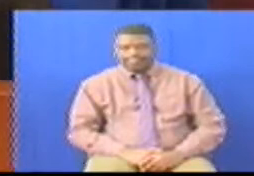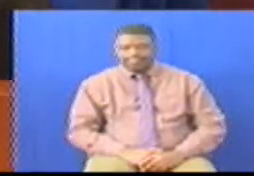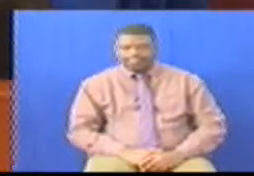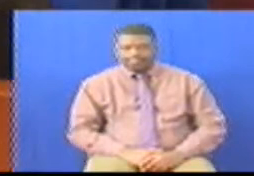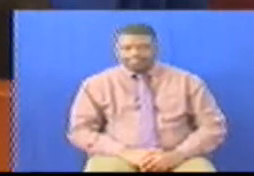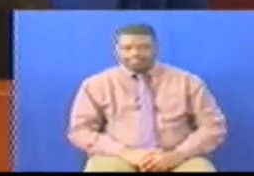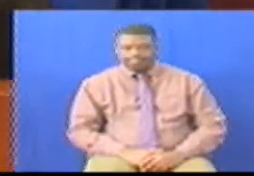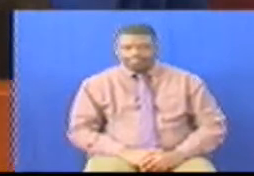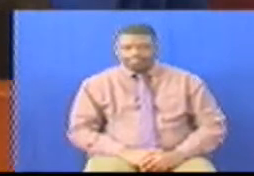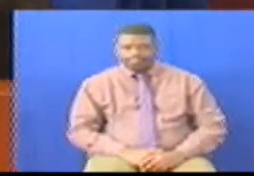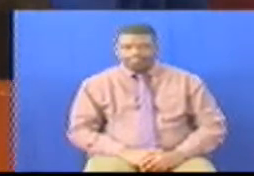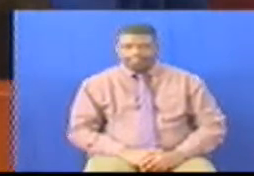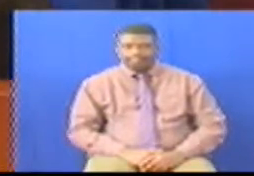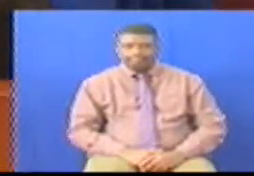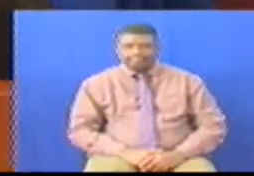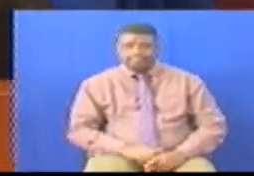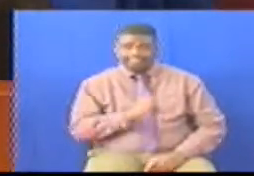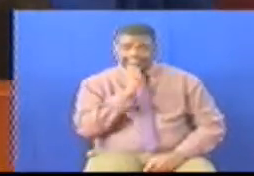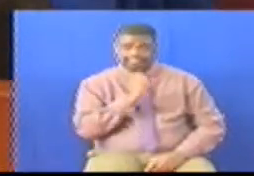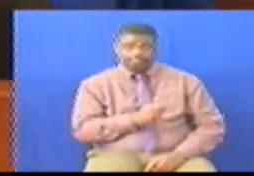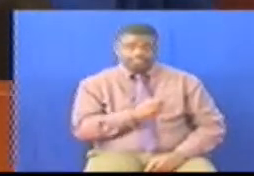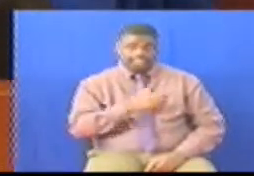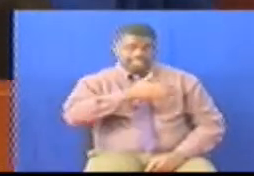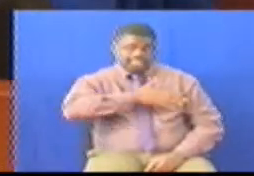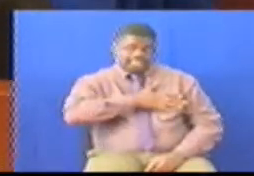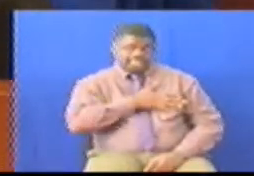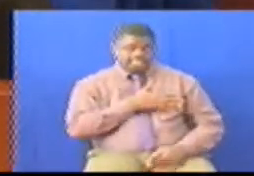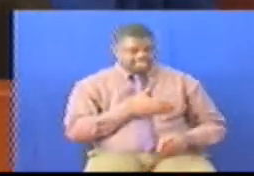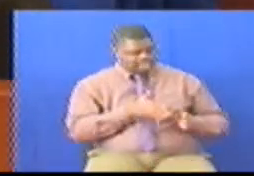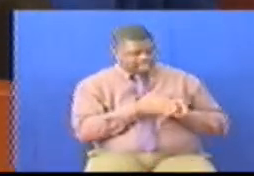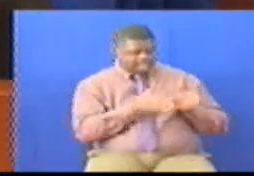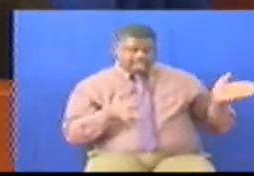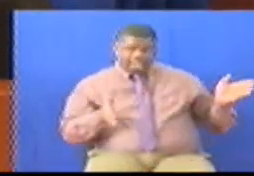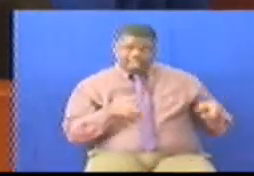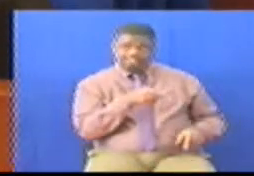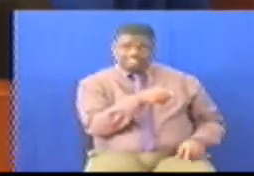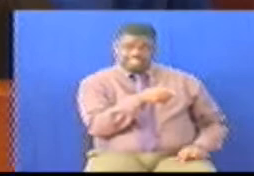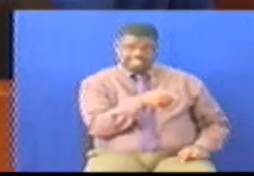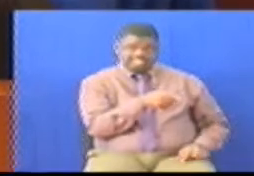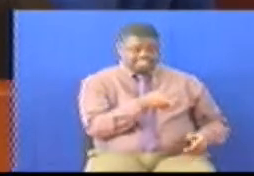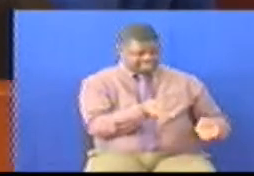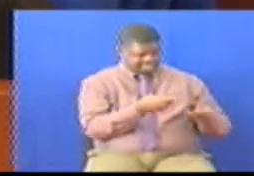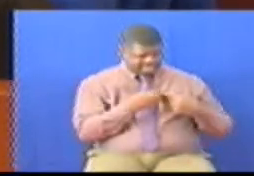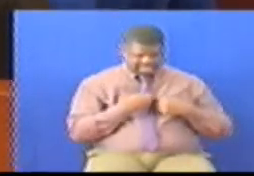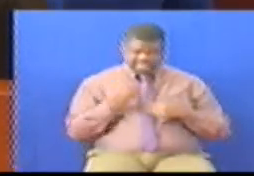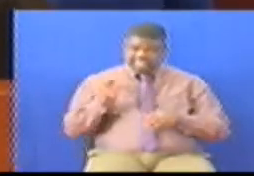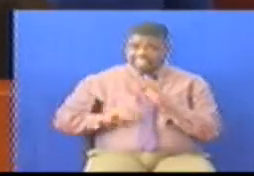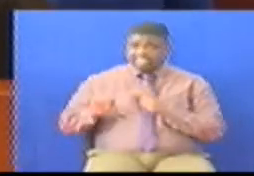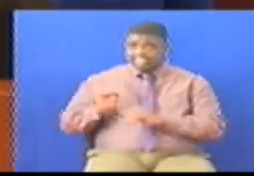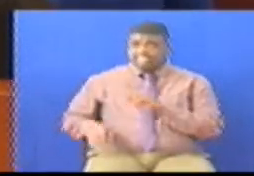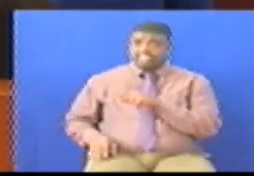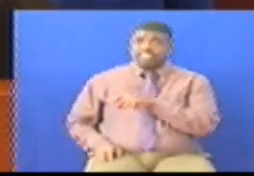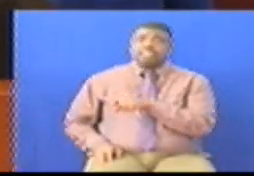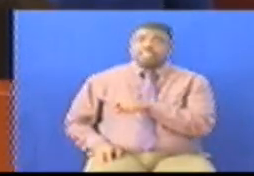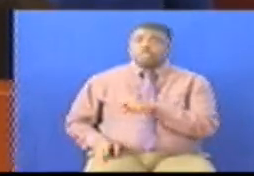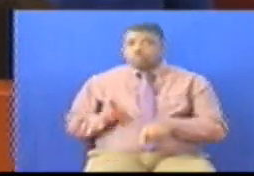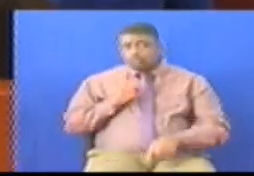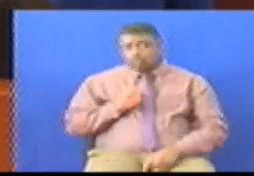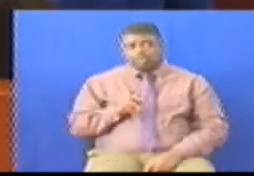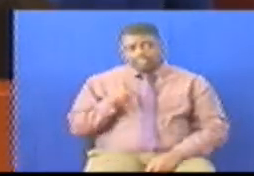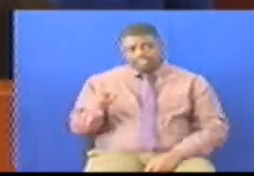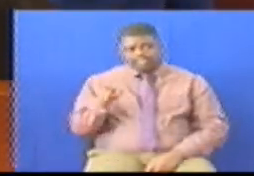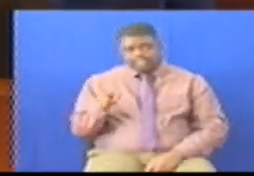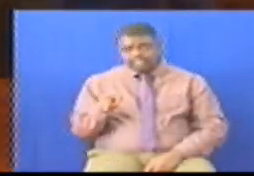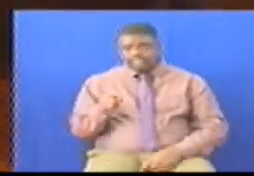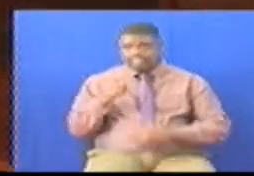Asante sana, Mheshimiwa Spika, kwa kunipa nafasi ya kuchangia katika hoja hii iliyoko